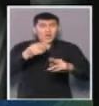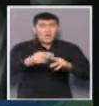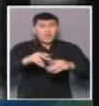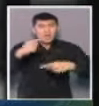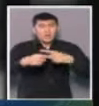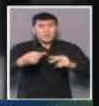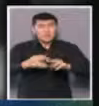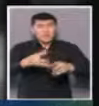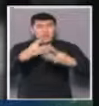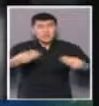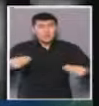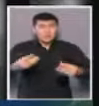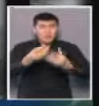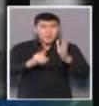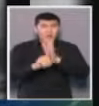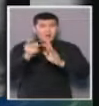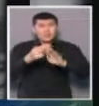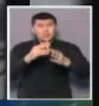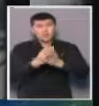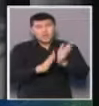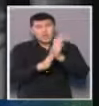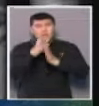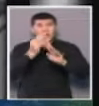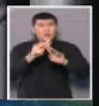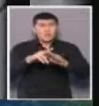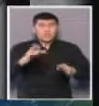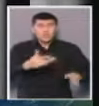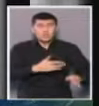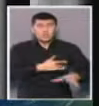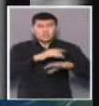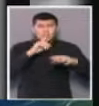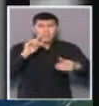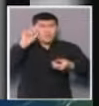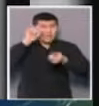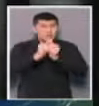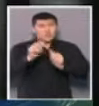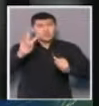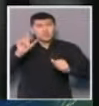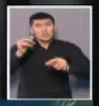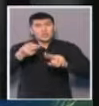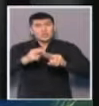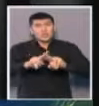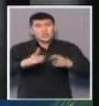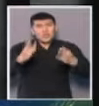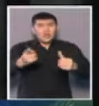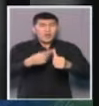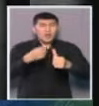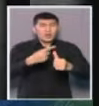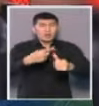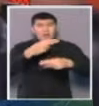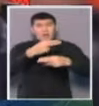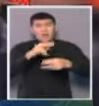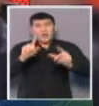көктейсін, көктем болып көгересің, жұртының жүрегіне жатталғандай Нұртілеу Иманғали деген есім